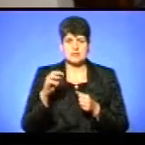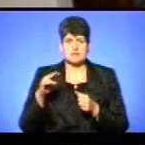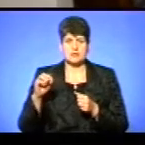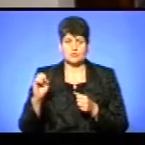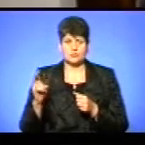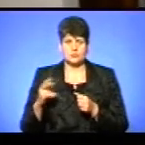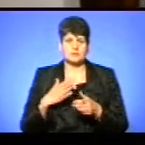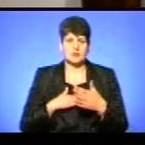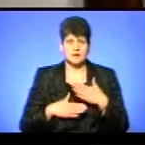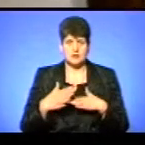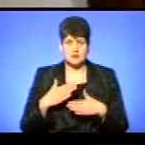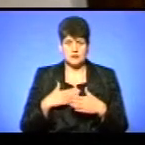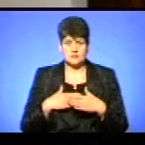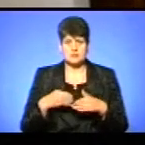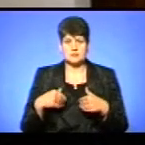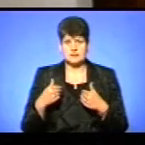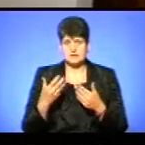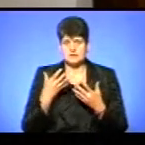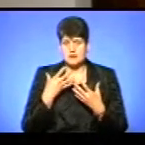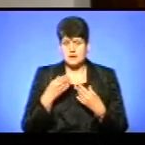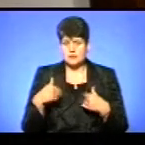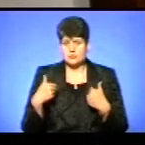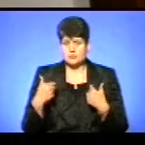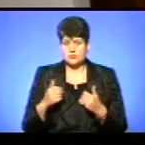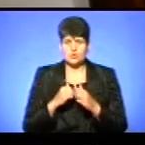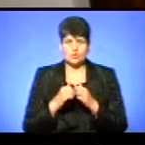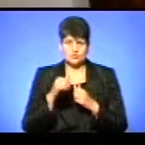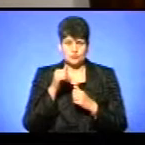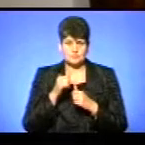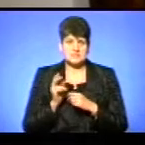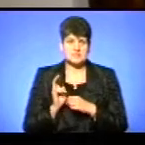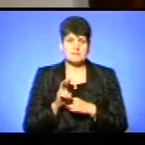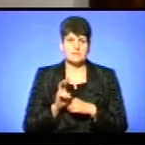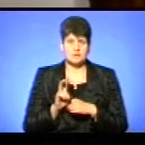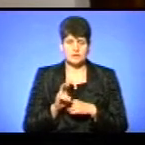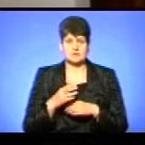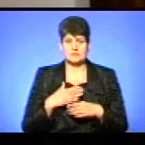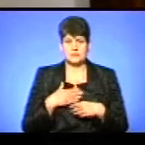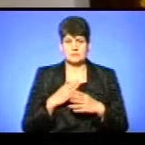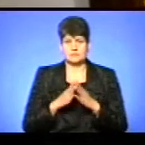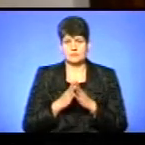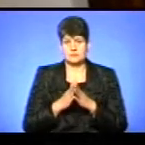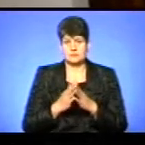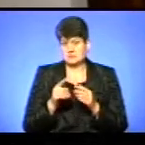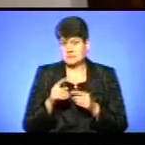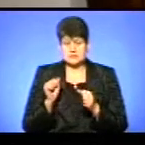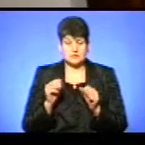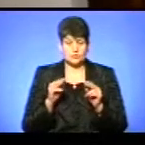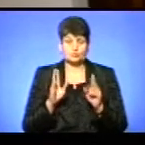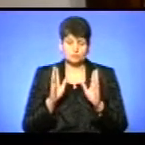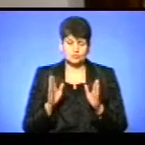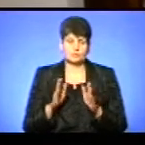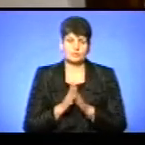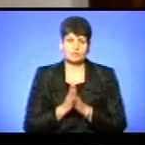Не такі радісні, такі гарні дали пропозиції, що місяця приходити і на могилах молитись. Ми за то будемо